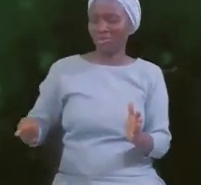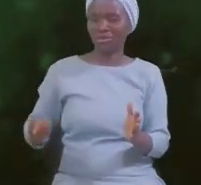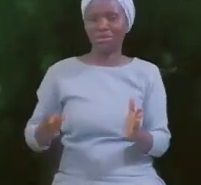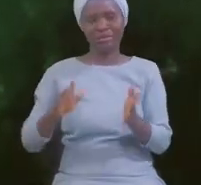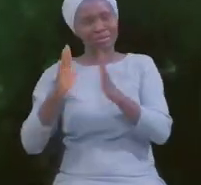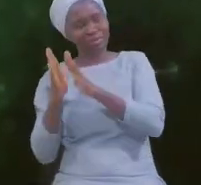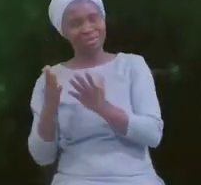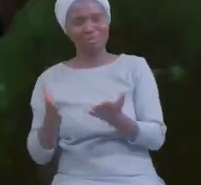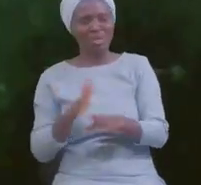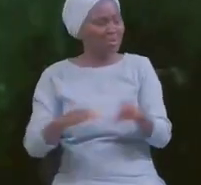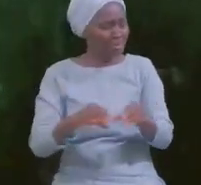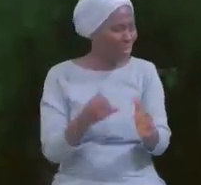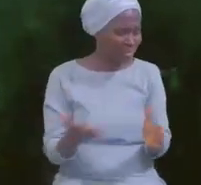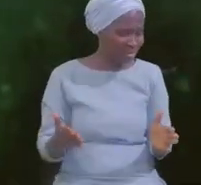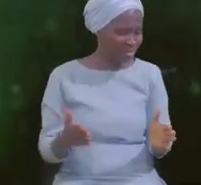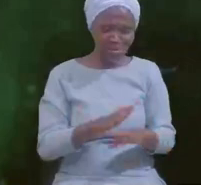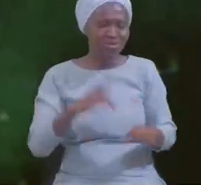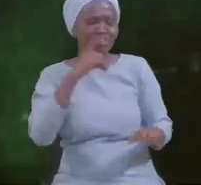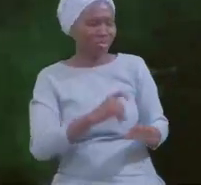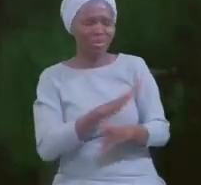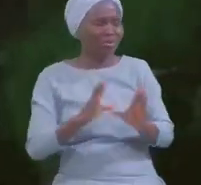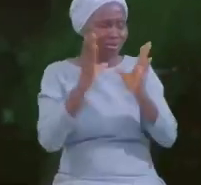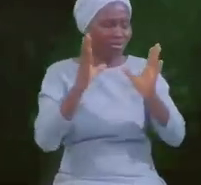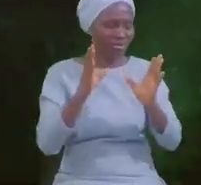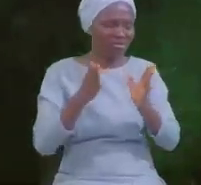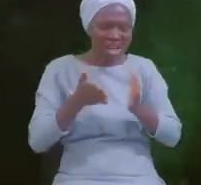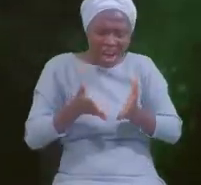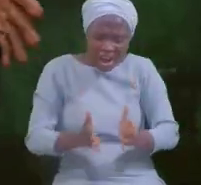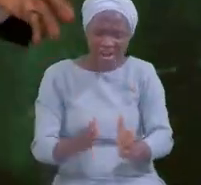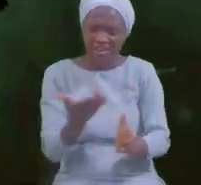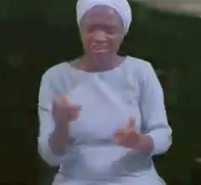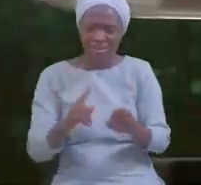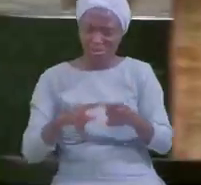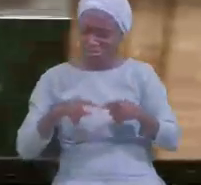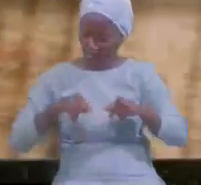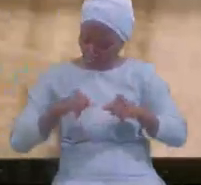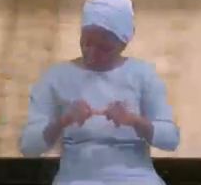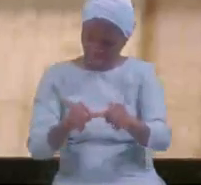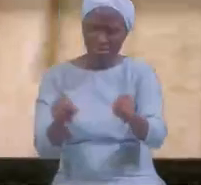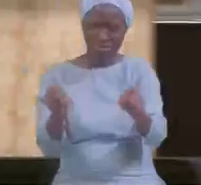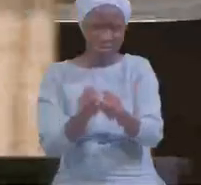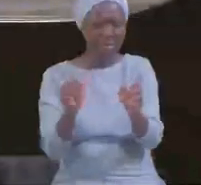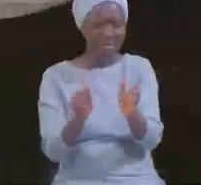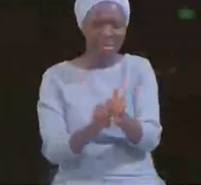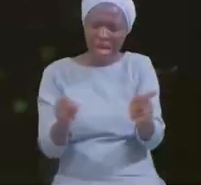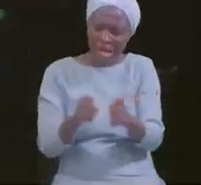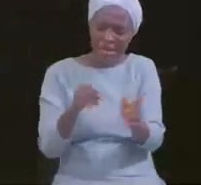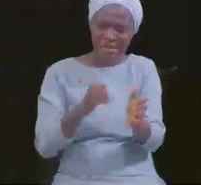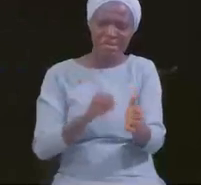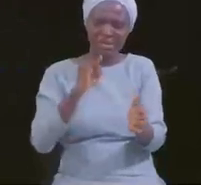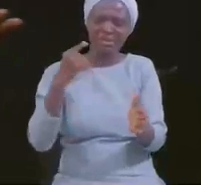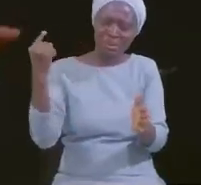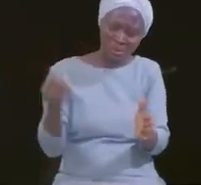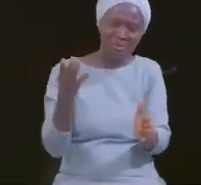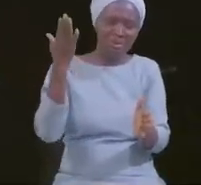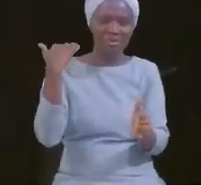rien, que les choses vont à la normale. Et puis, les miracles ne